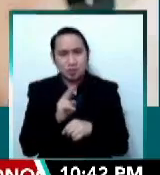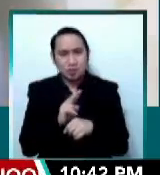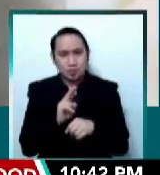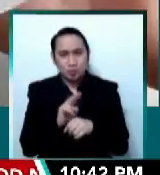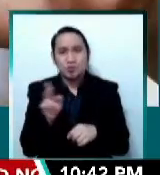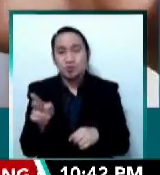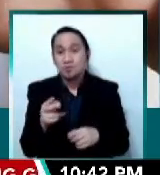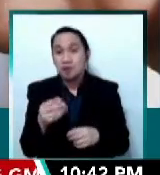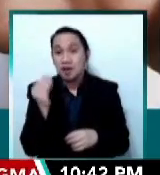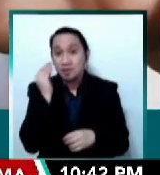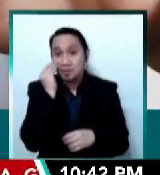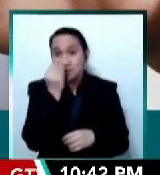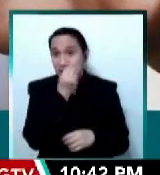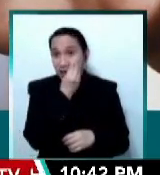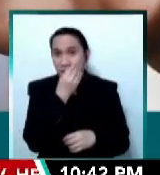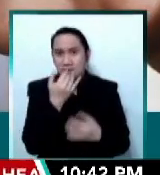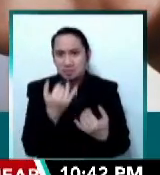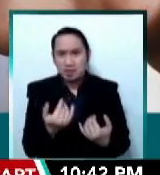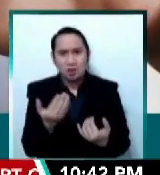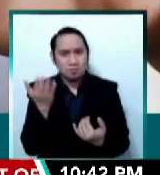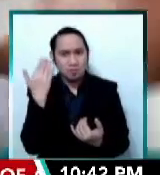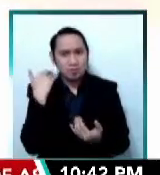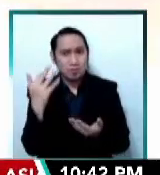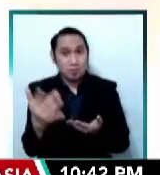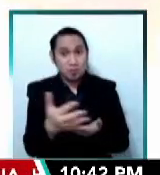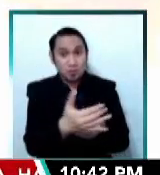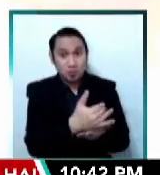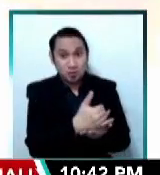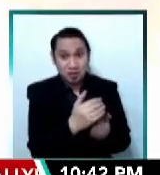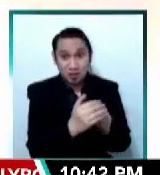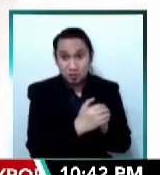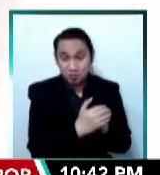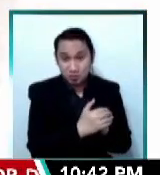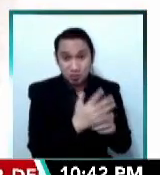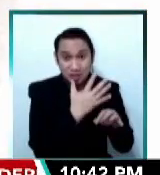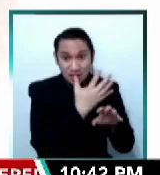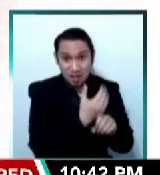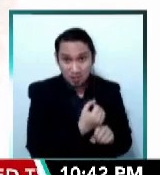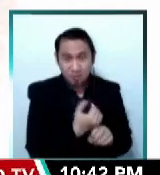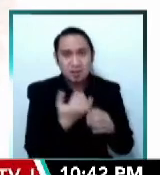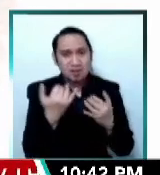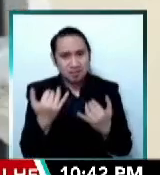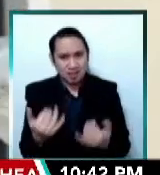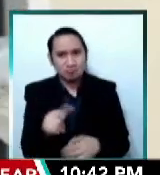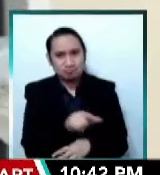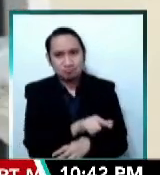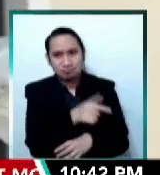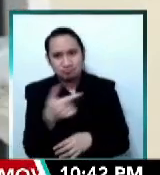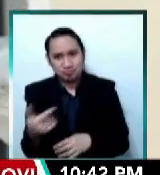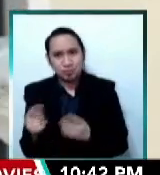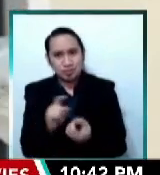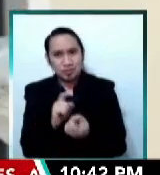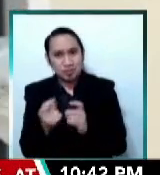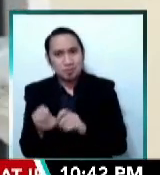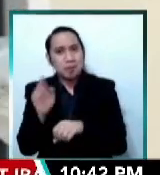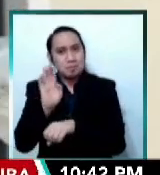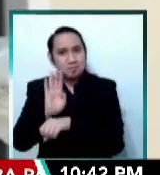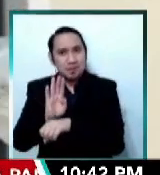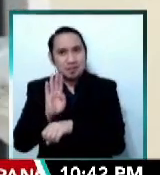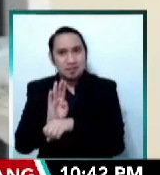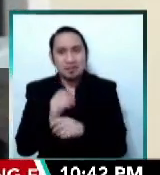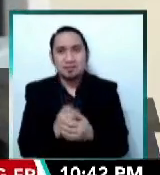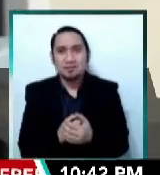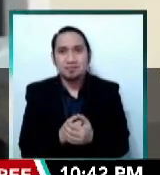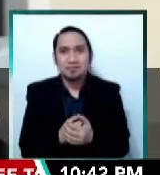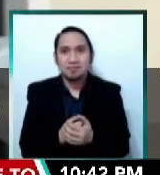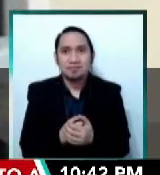hilig noon sa pagkukolekta lang ng mga sapatos, naging full head to toe journey na. I was praying about it. Tapos ang binigay nga